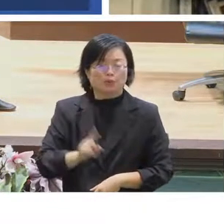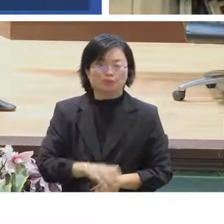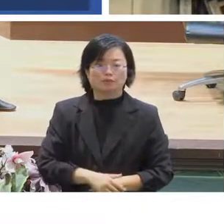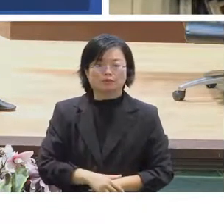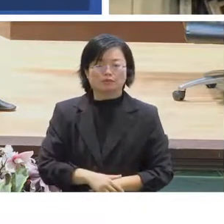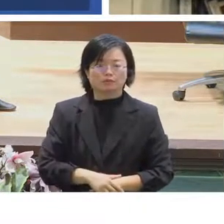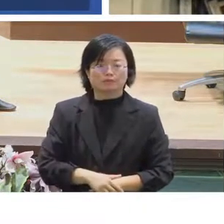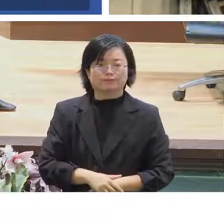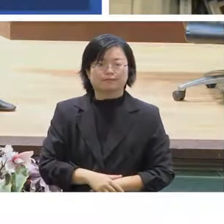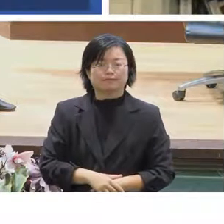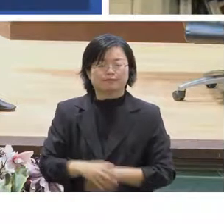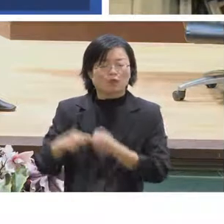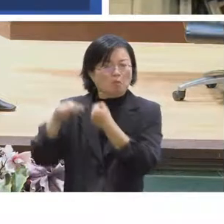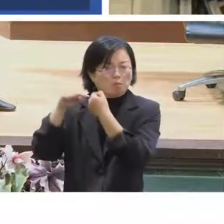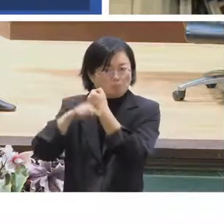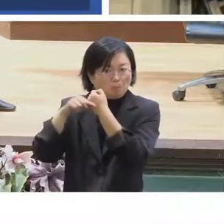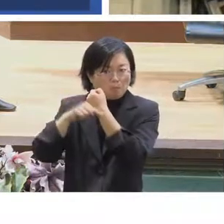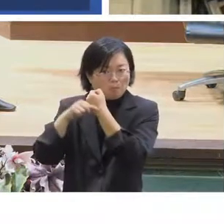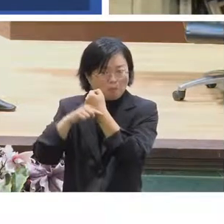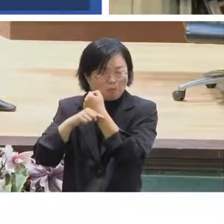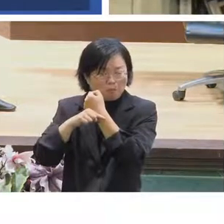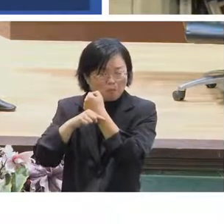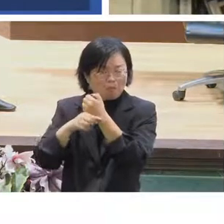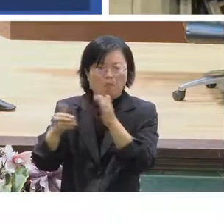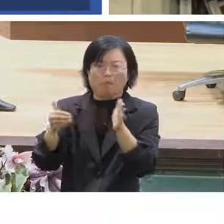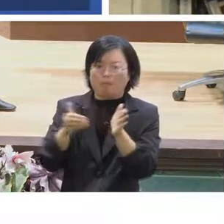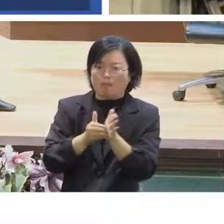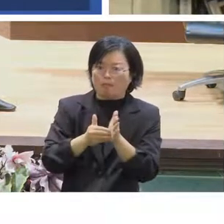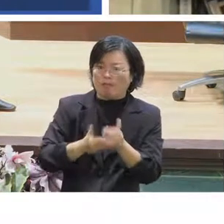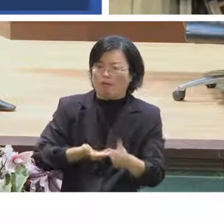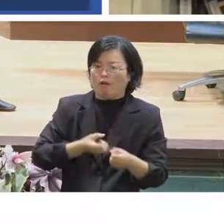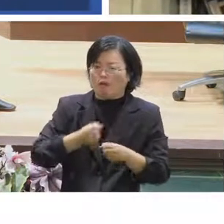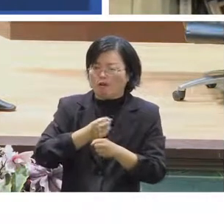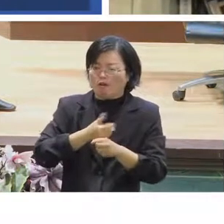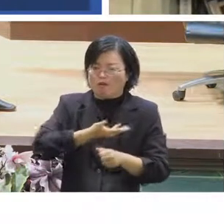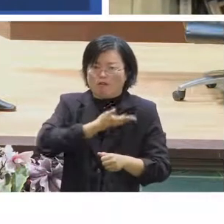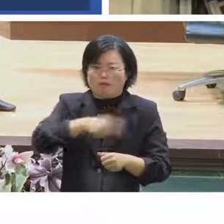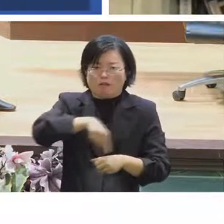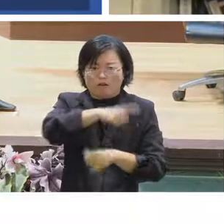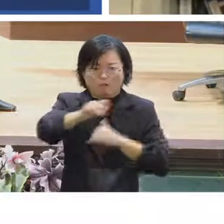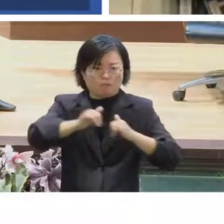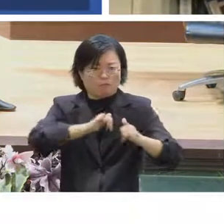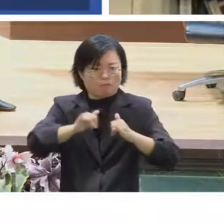研究进一步的让公众来参与。那这里面有很多的